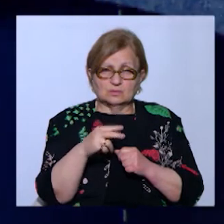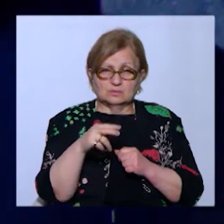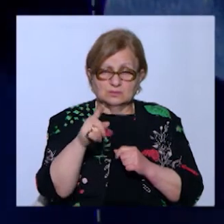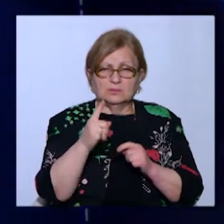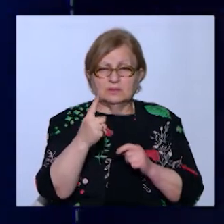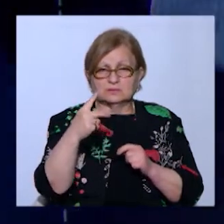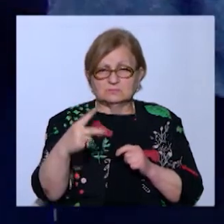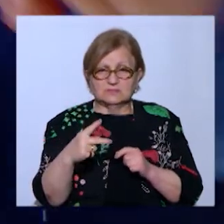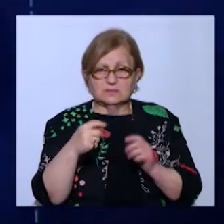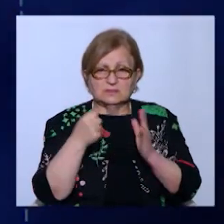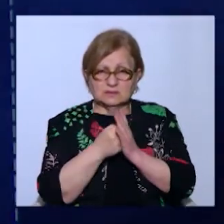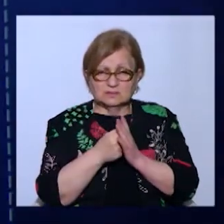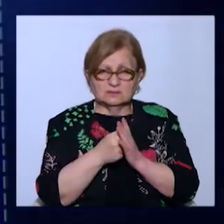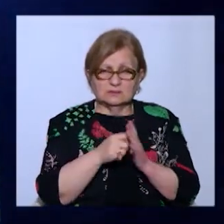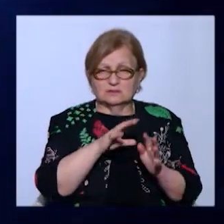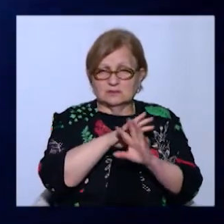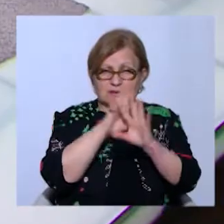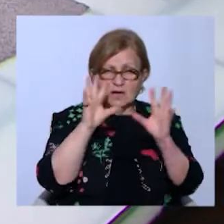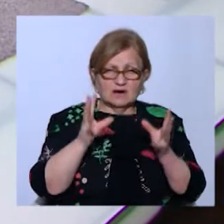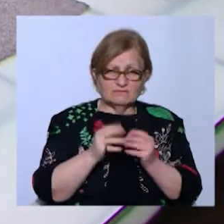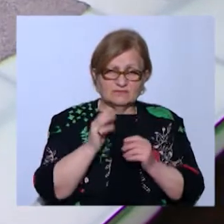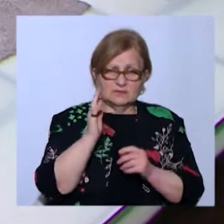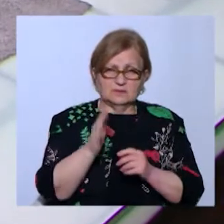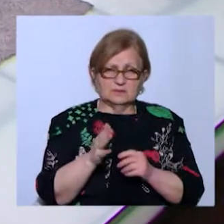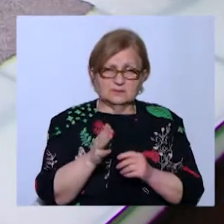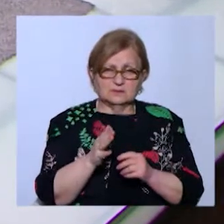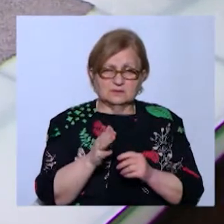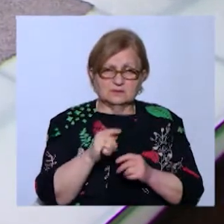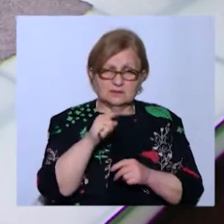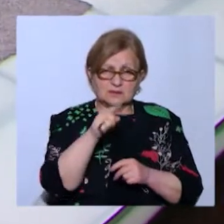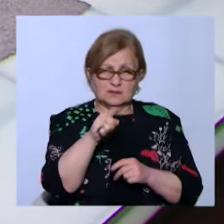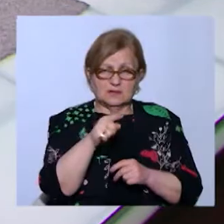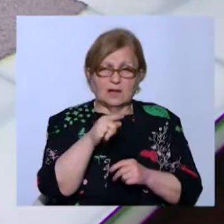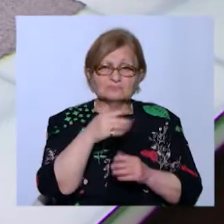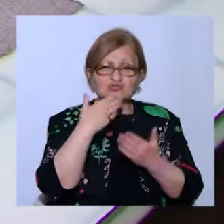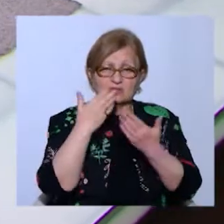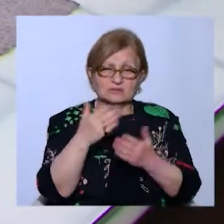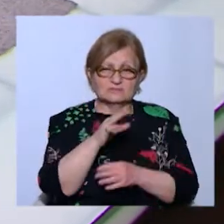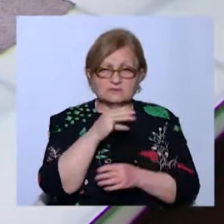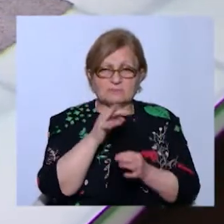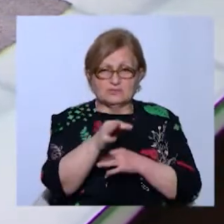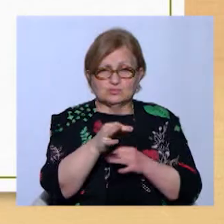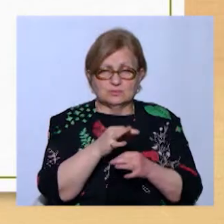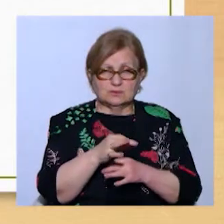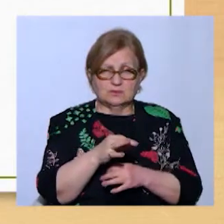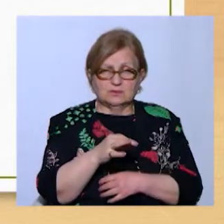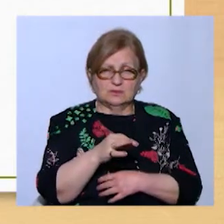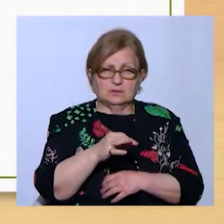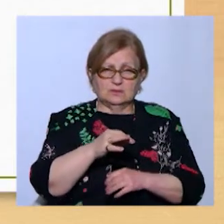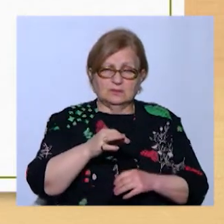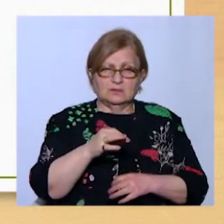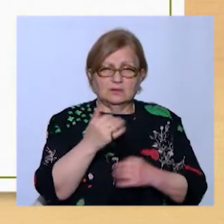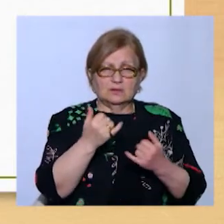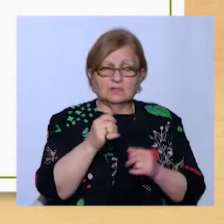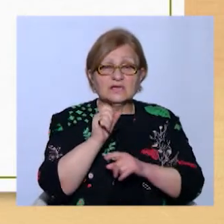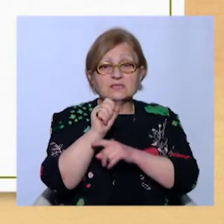მინუს 1-მეორედამდე ყველა a იქნება ამ შეკითხვის პასუხი. გთავაზობთ